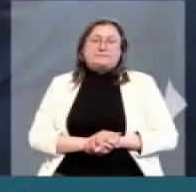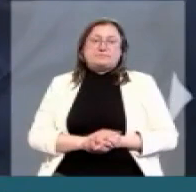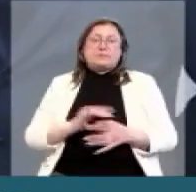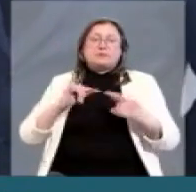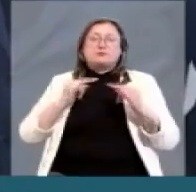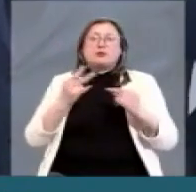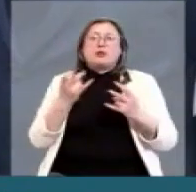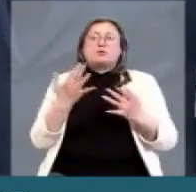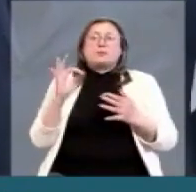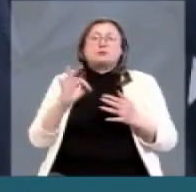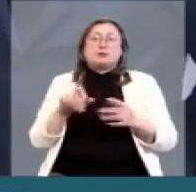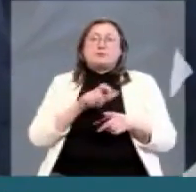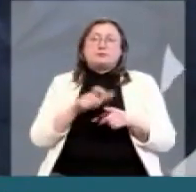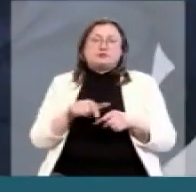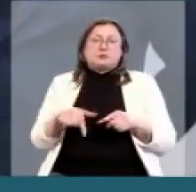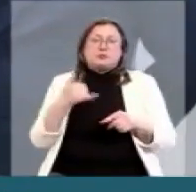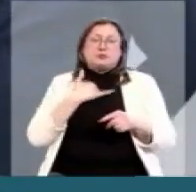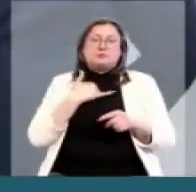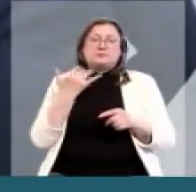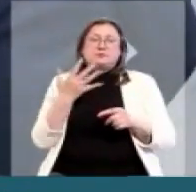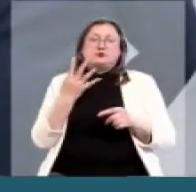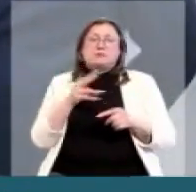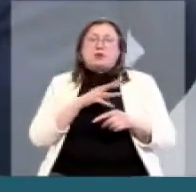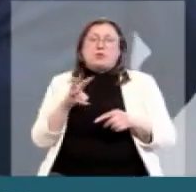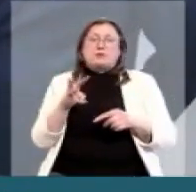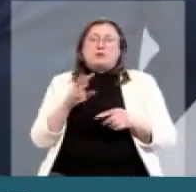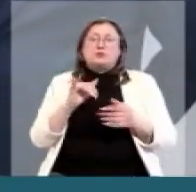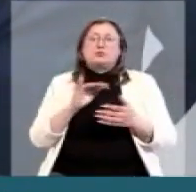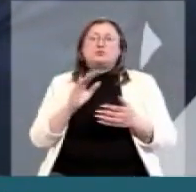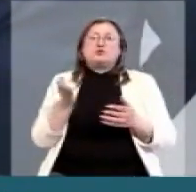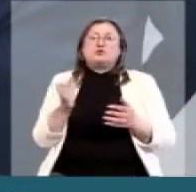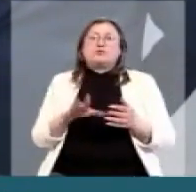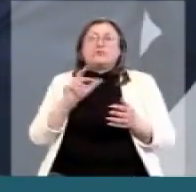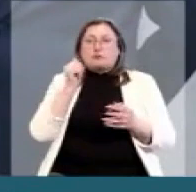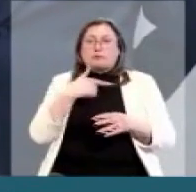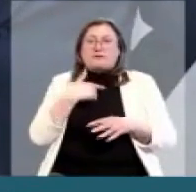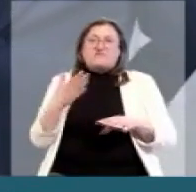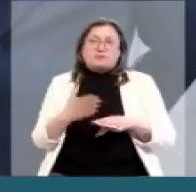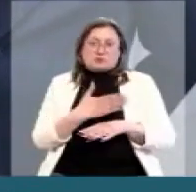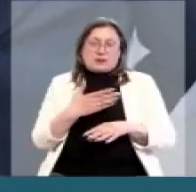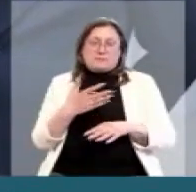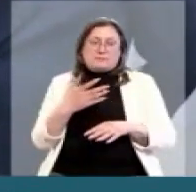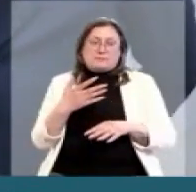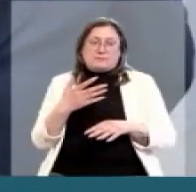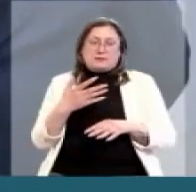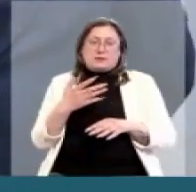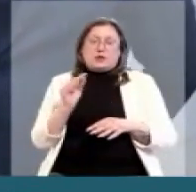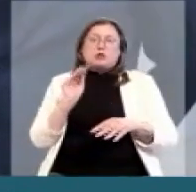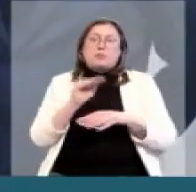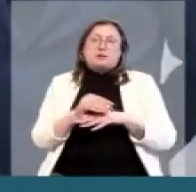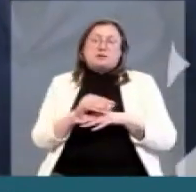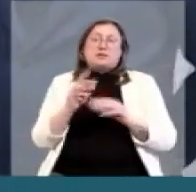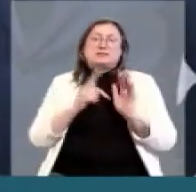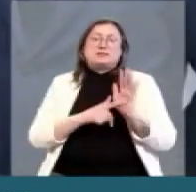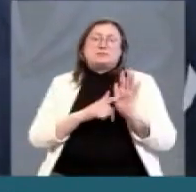Кирпичом на сколько процентов мы обеспечиваем? Кирпичом мы 54 миллиона условных штук в год выпускаем. Из них дополнительно